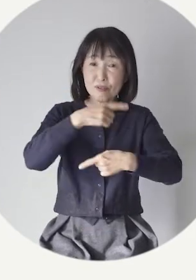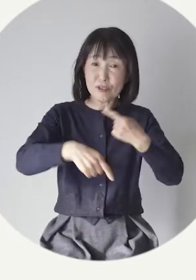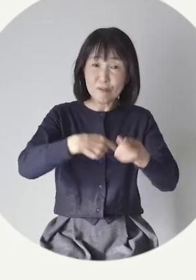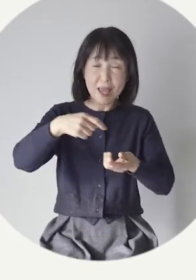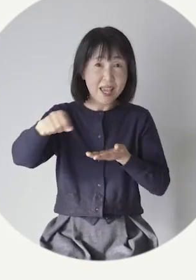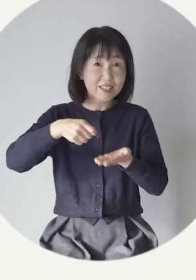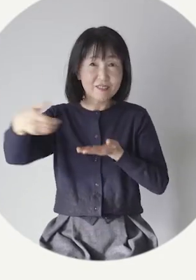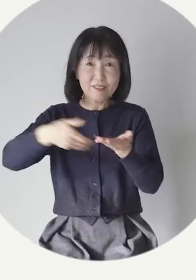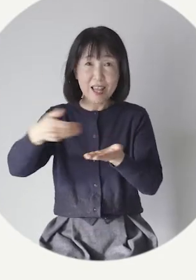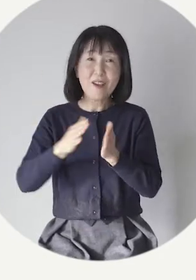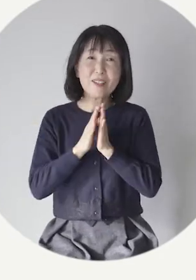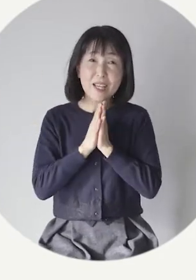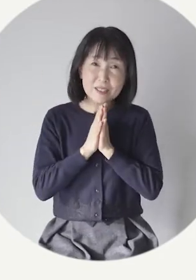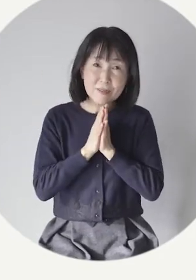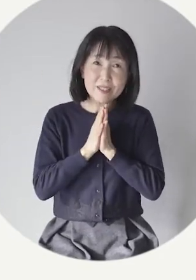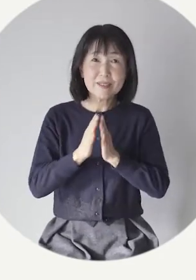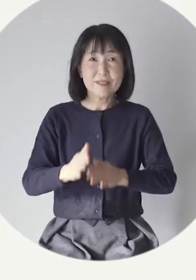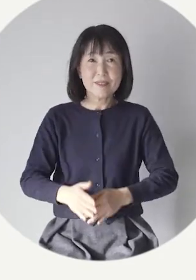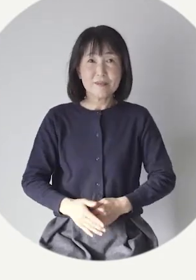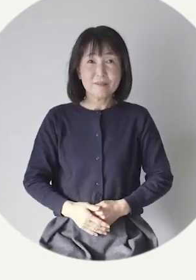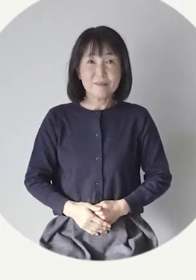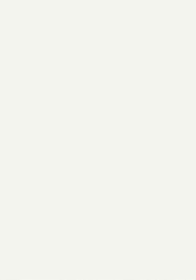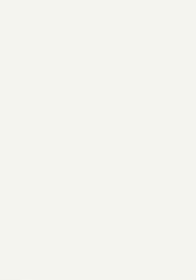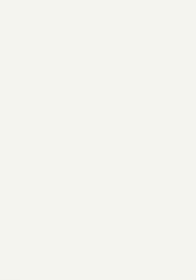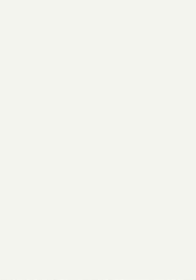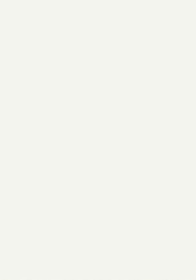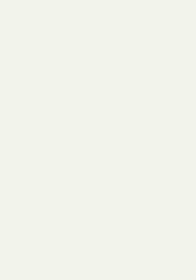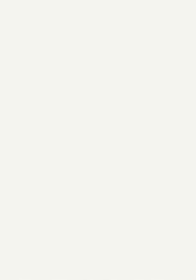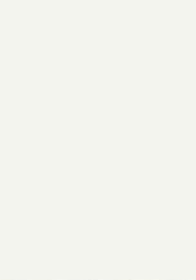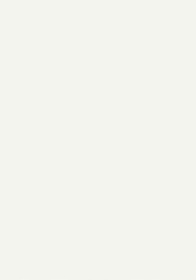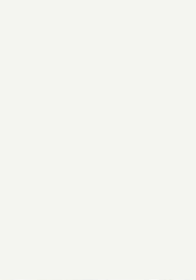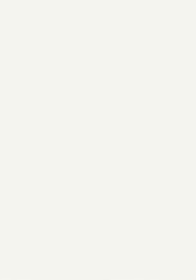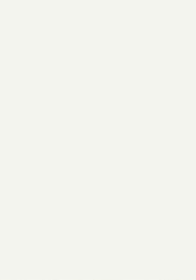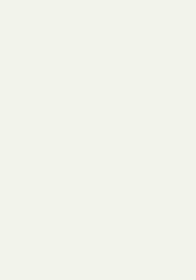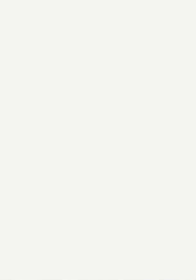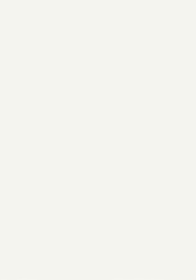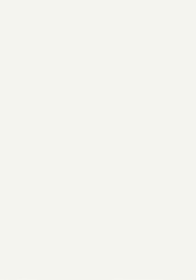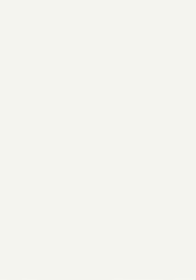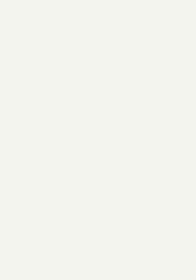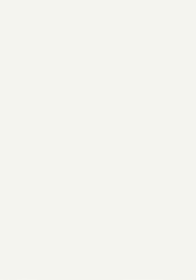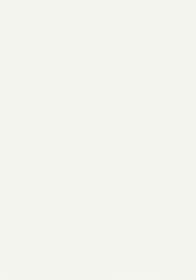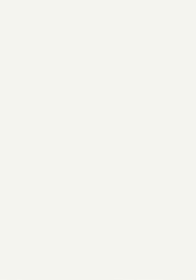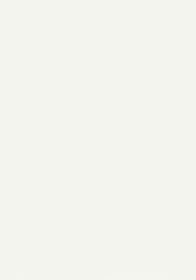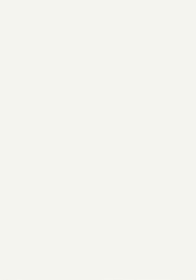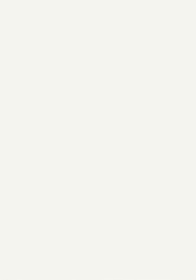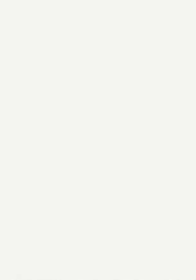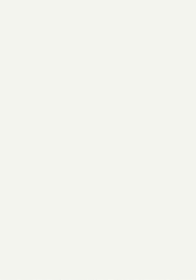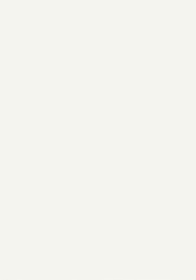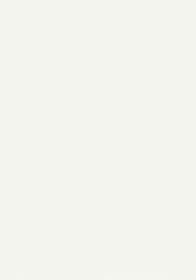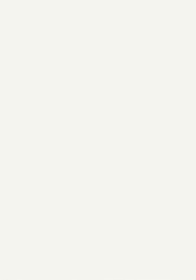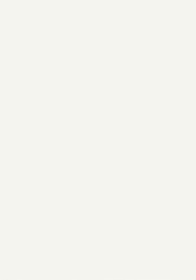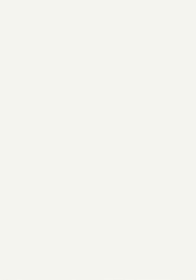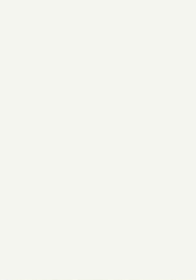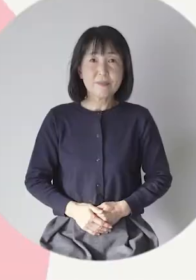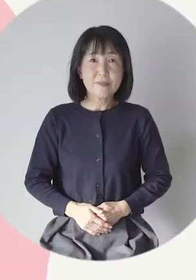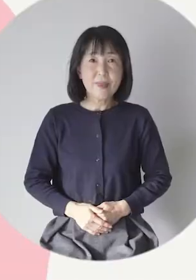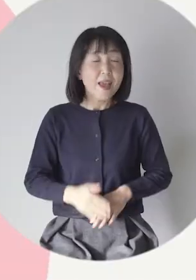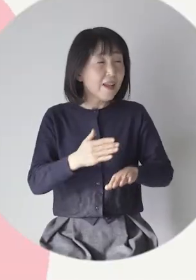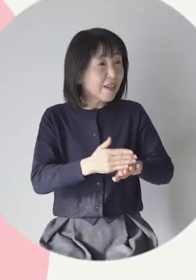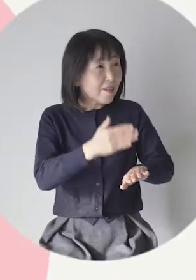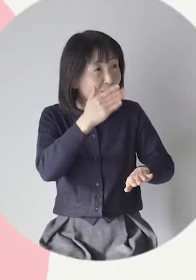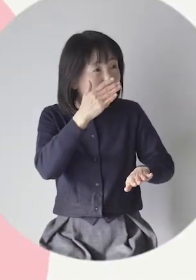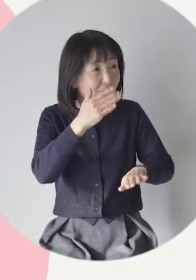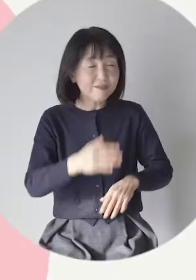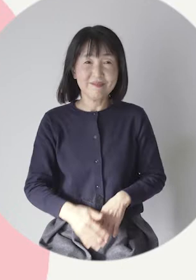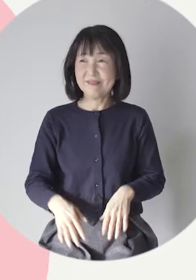話や筆談で伝えてください。 女性は紙とペンで筆談し、店員と無事にコミュニケーションが取れる。女性